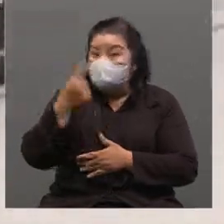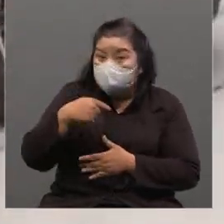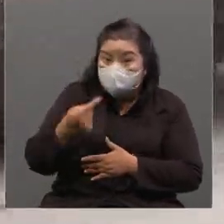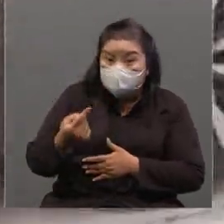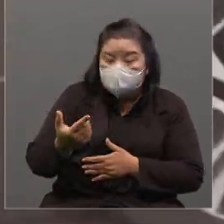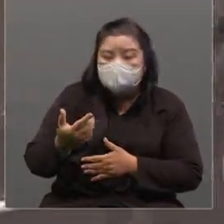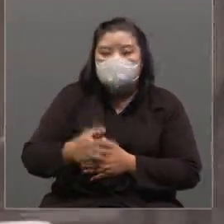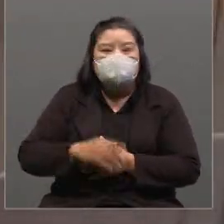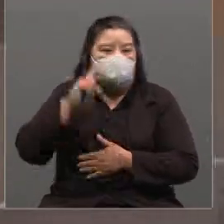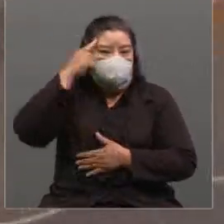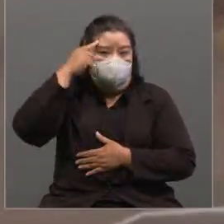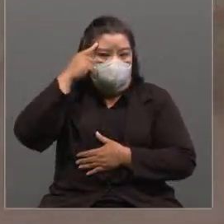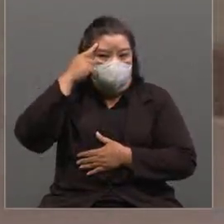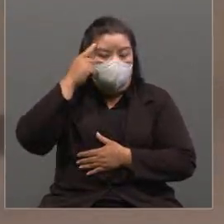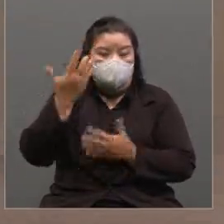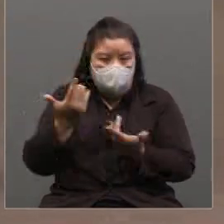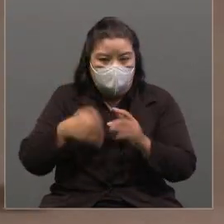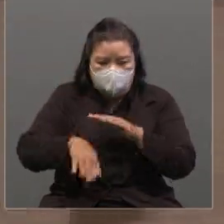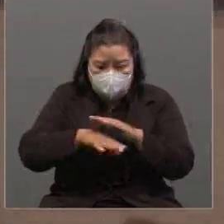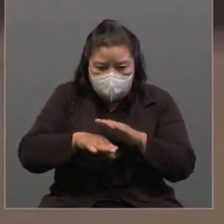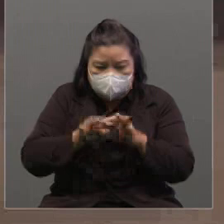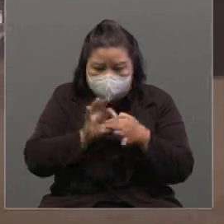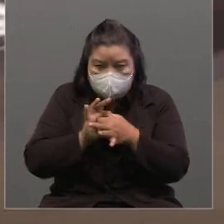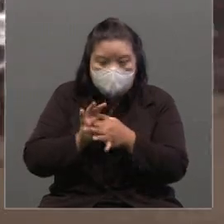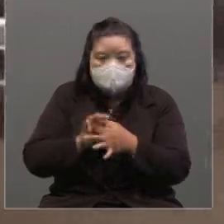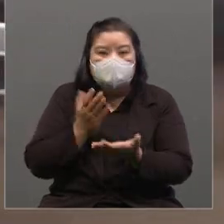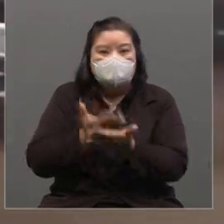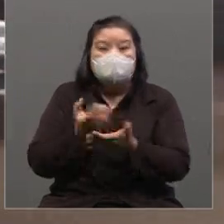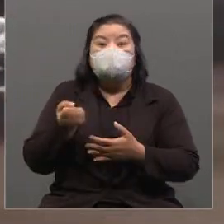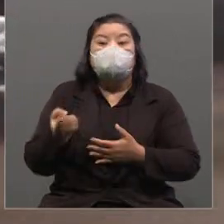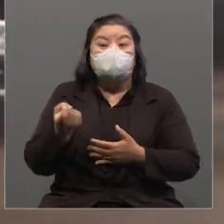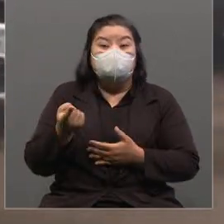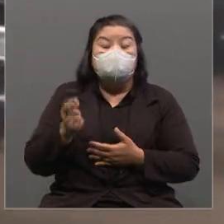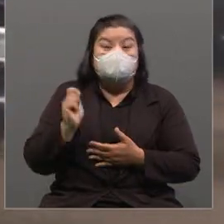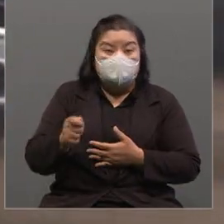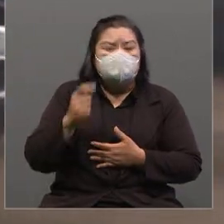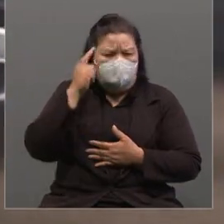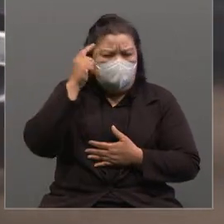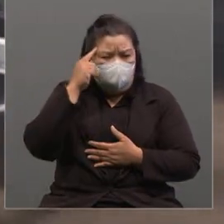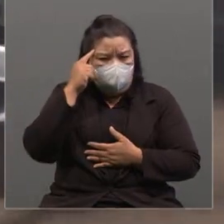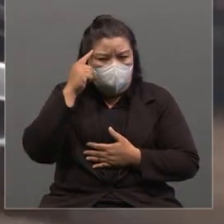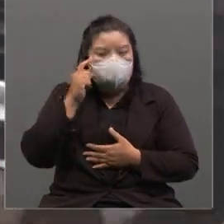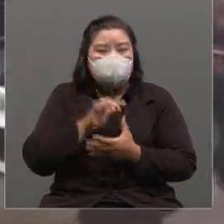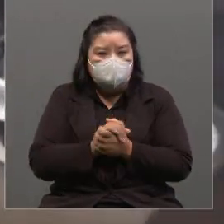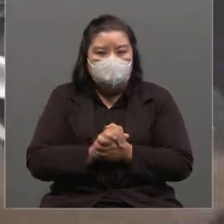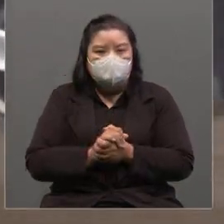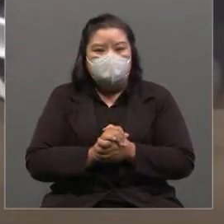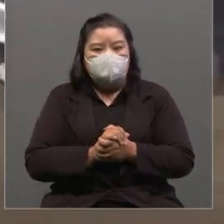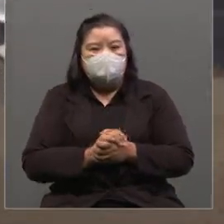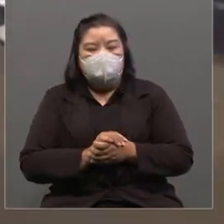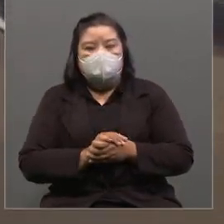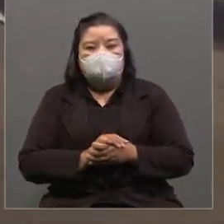ใครบอกว่ายังไม่ทราบเดี๋ยวต้องไปตรวจสอบเส้นทางนะแม้จะจ่ายเป็นเงินสดก็ไม่เป็นไรตรวจสอบได้หมดฟังเสียงบิ๊กโจ๊กเพิ่มเติมค่